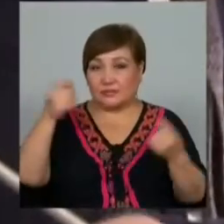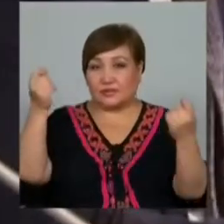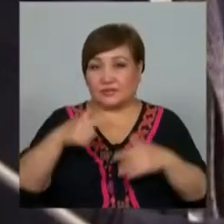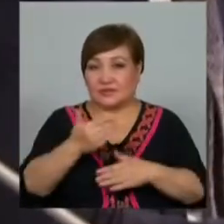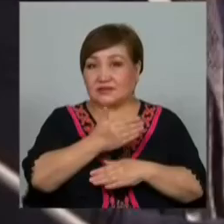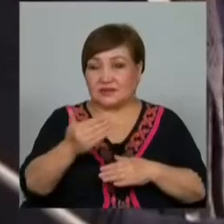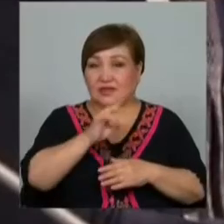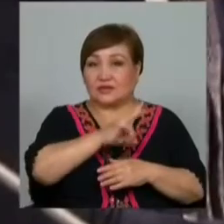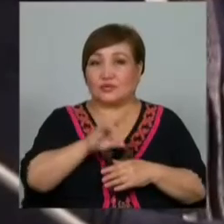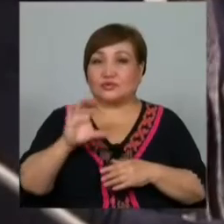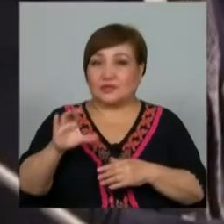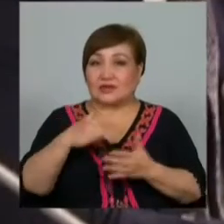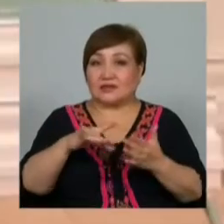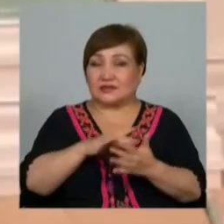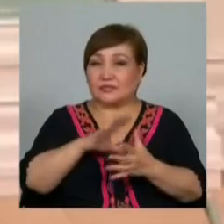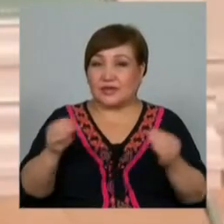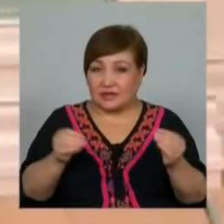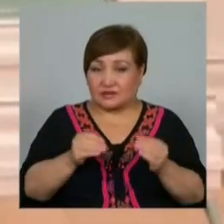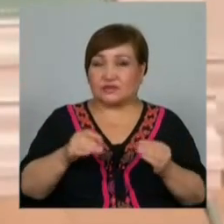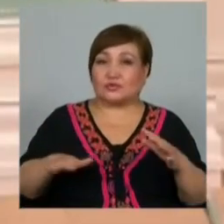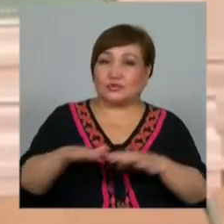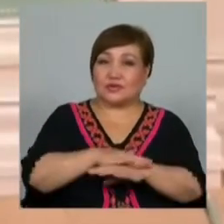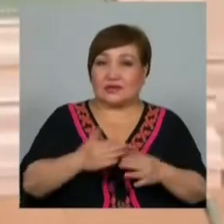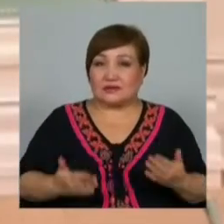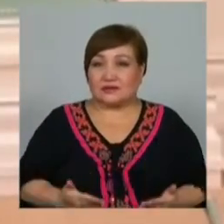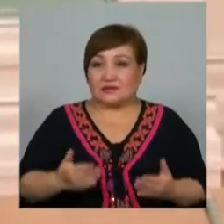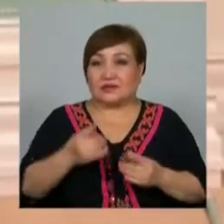қаласының барша тұрғынын келе жатқан мерекелеріңізбен құттықтаймын.